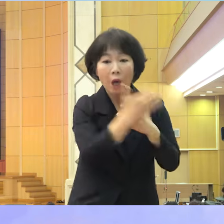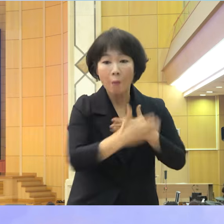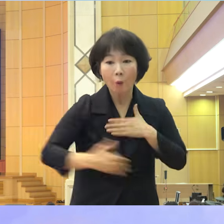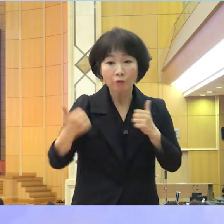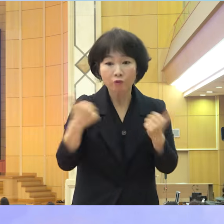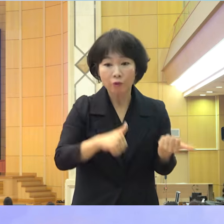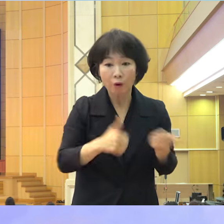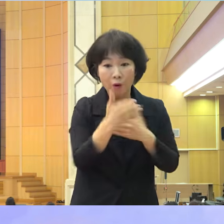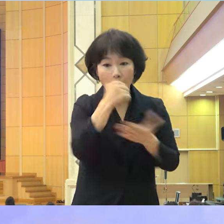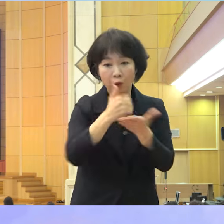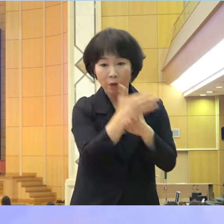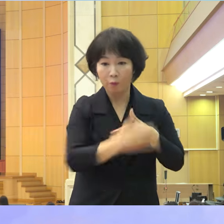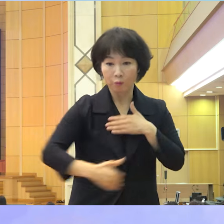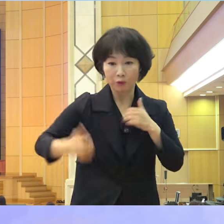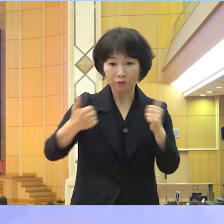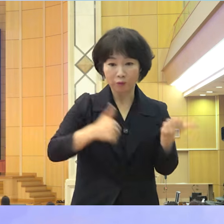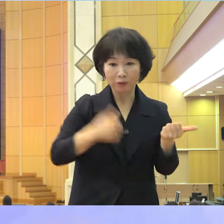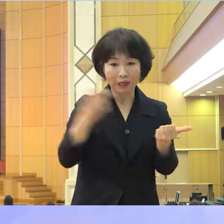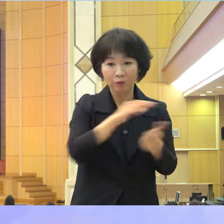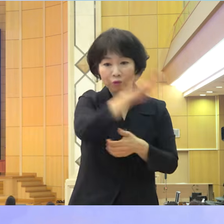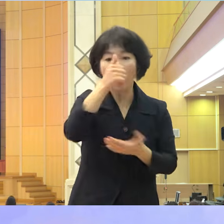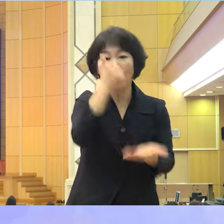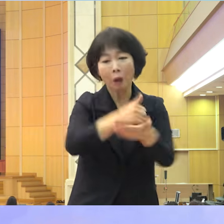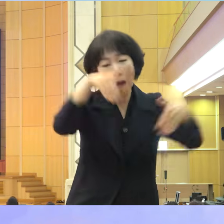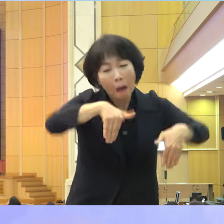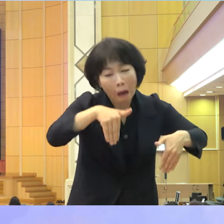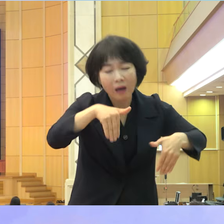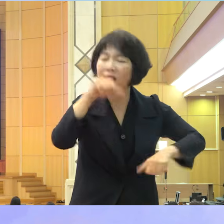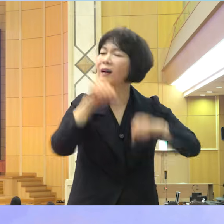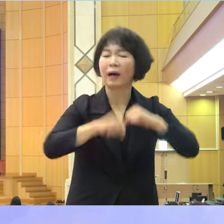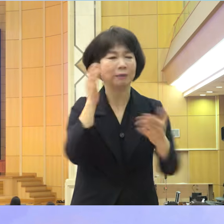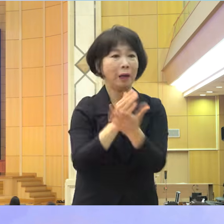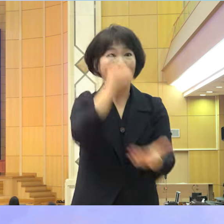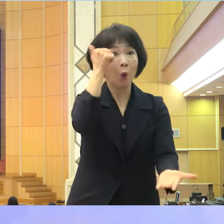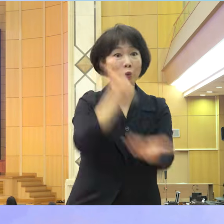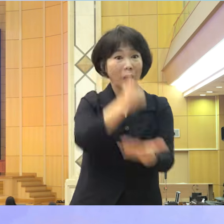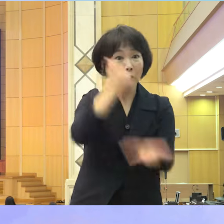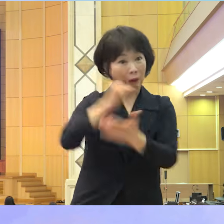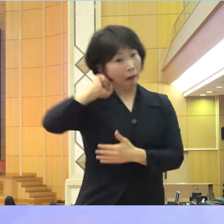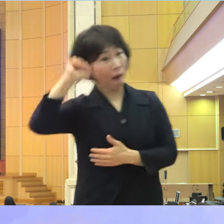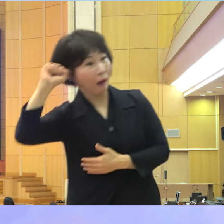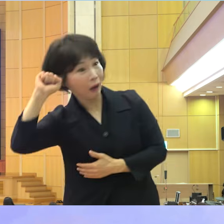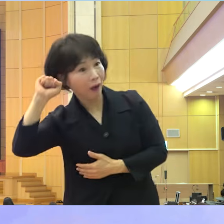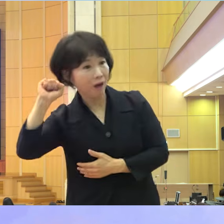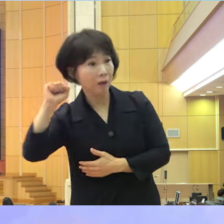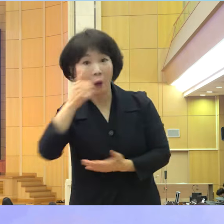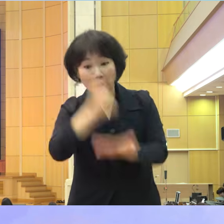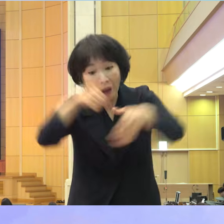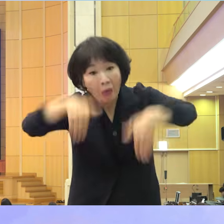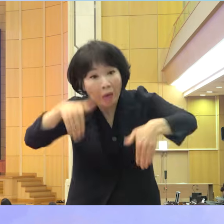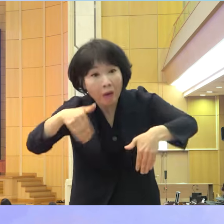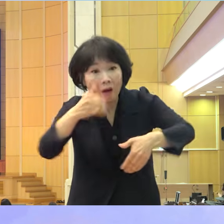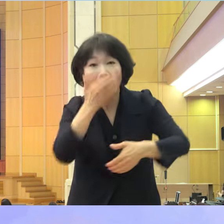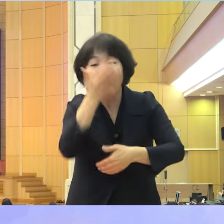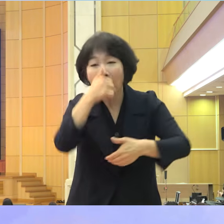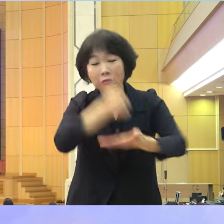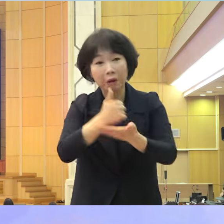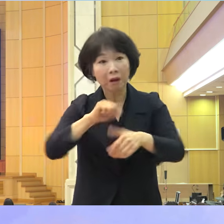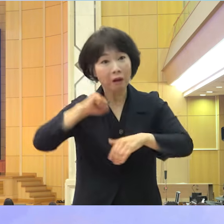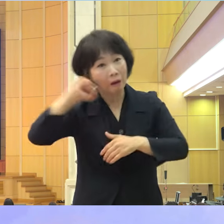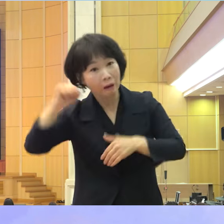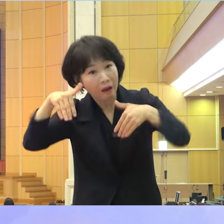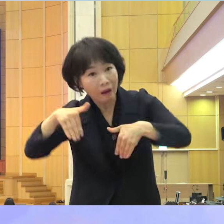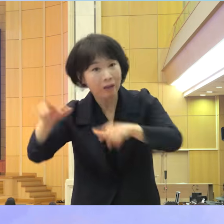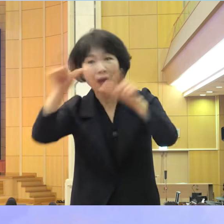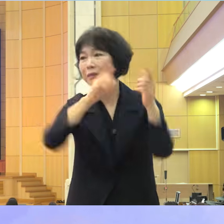다시는 우리가 죄에게 종노릇하지 아니하니, 죄에게 끌려다니는 종로돼서 자꾸 죄가 죄짓게 하는데